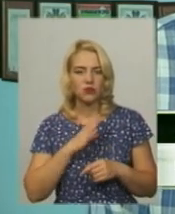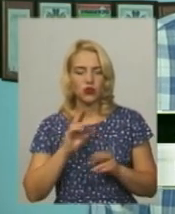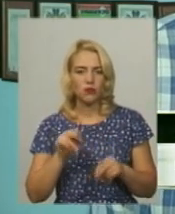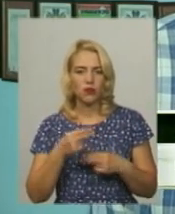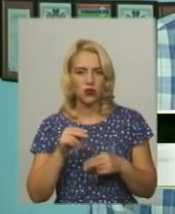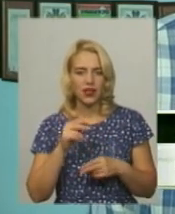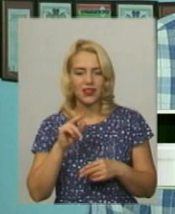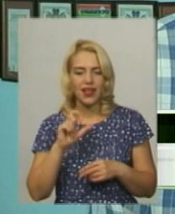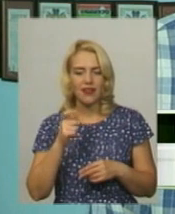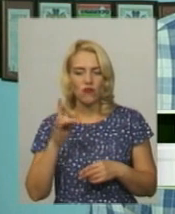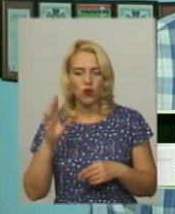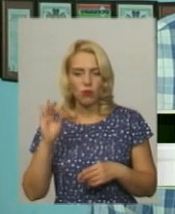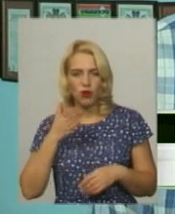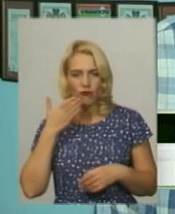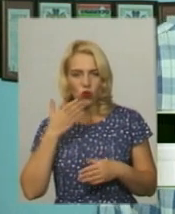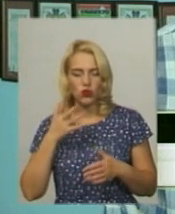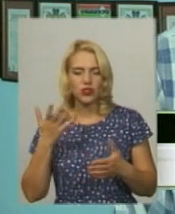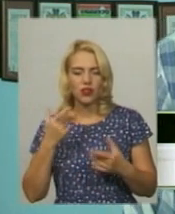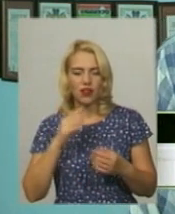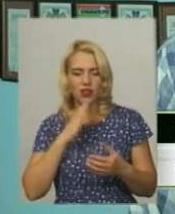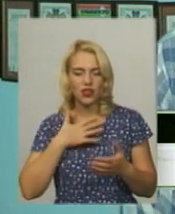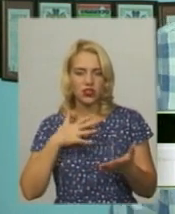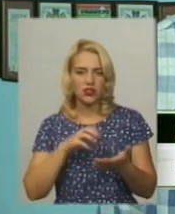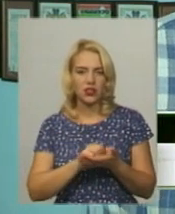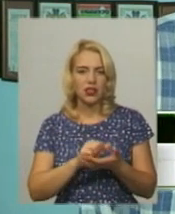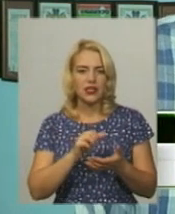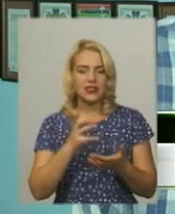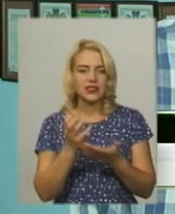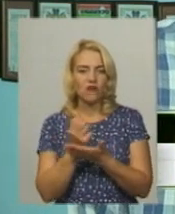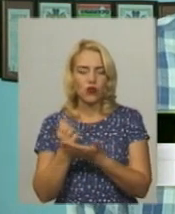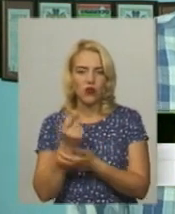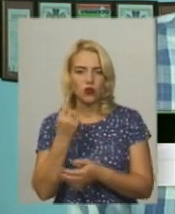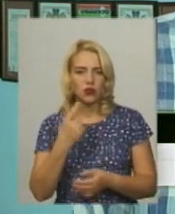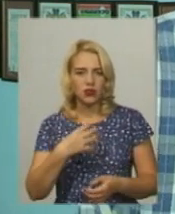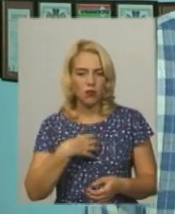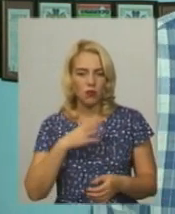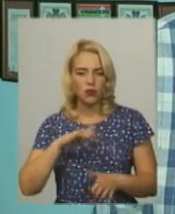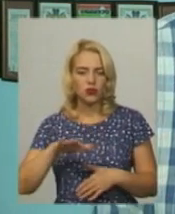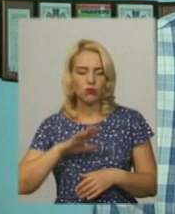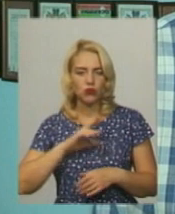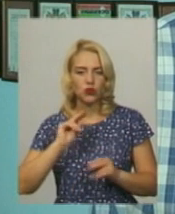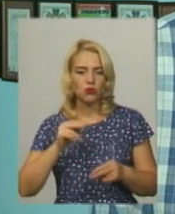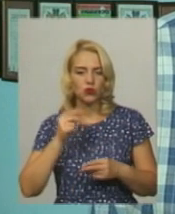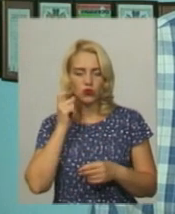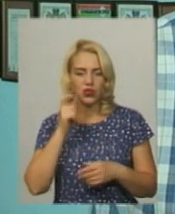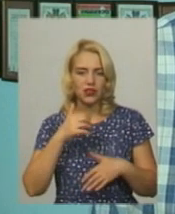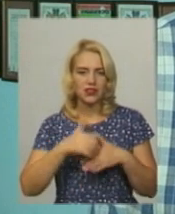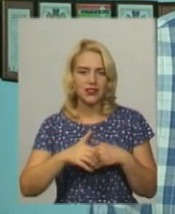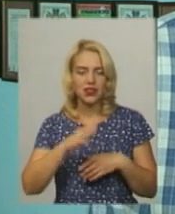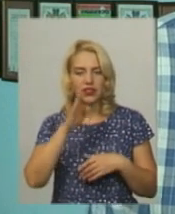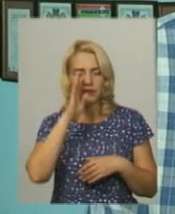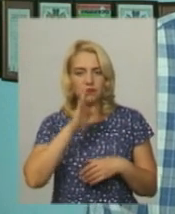чемпіонат Європи в Угорщині, де наші завоювали 11 медалей. Потім був чемпіонат України серед юнаків та